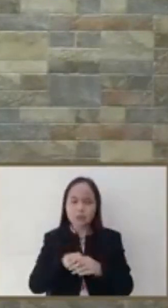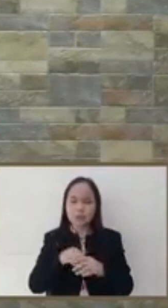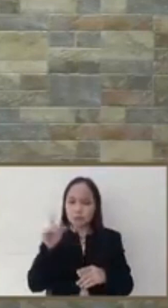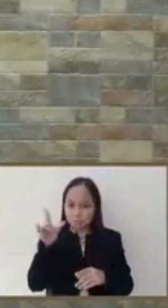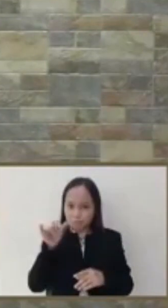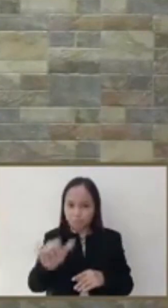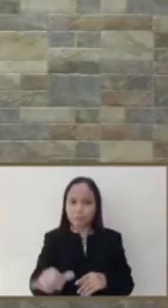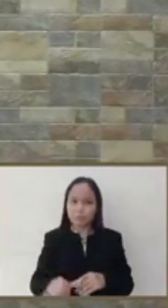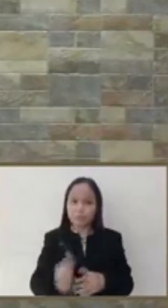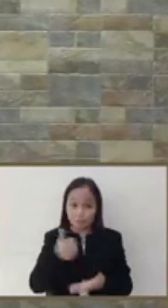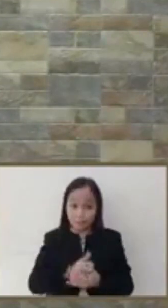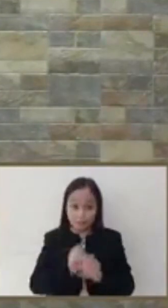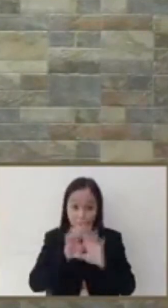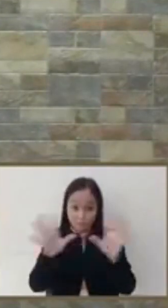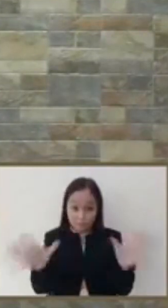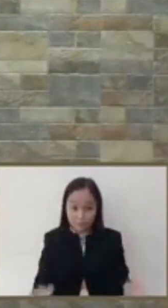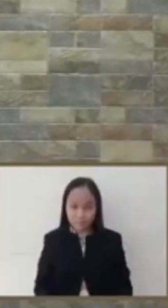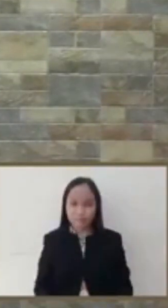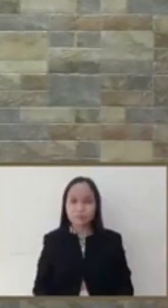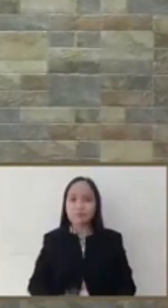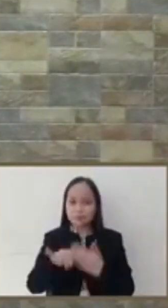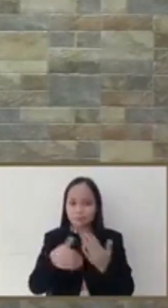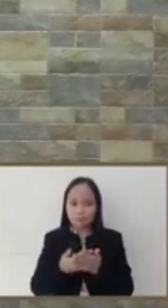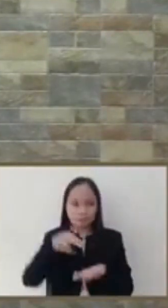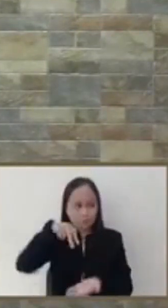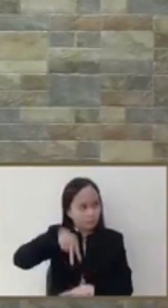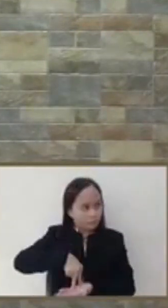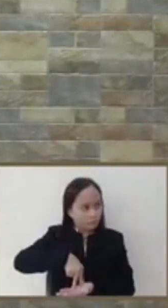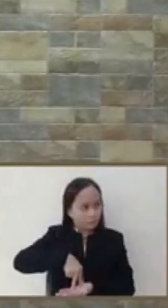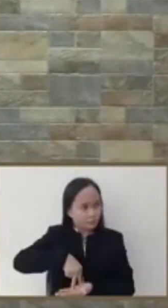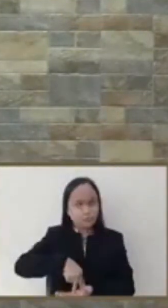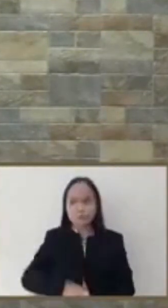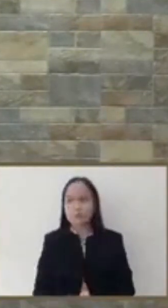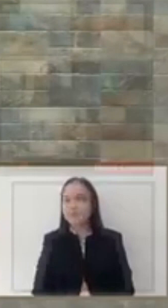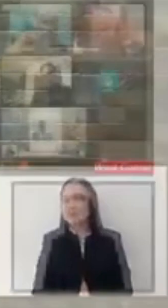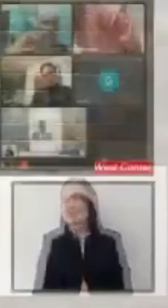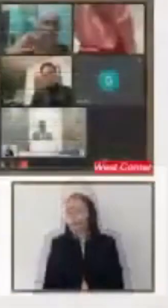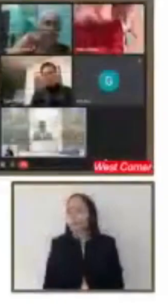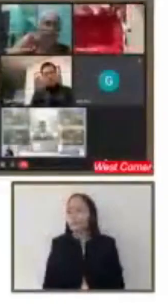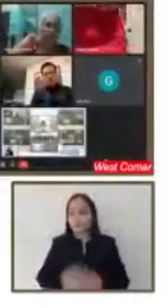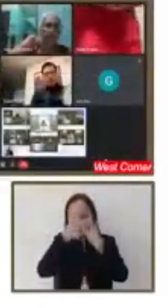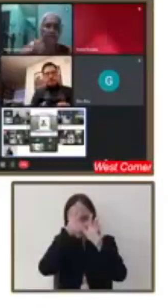Amen? Am I clear to you? Shall we all stand? Father, thank you for your words.